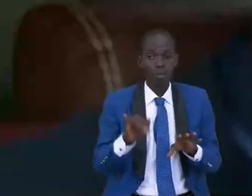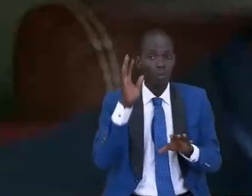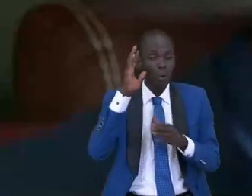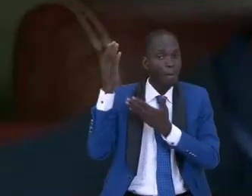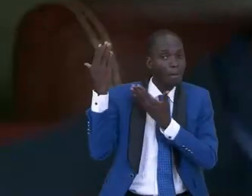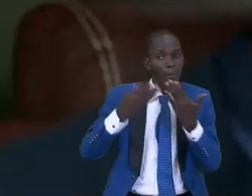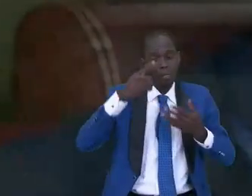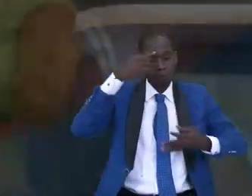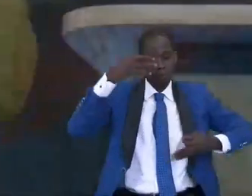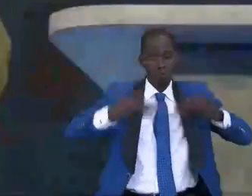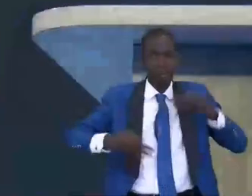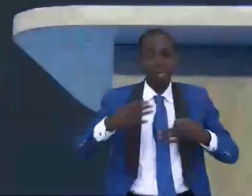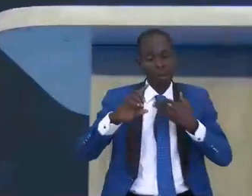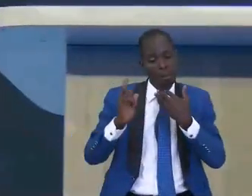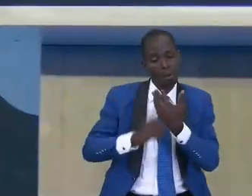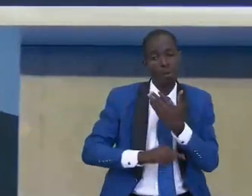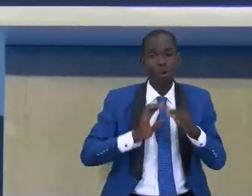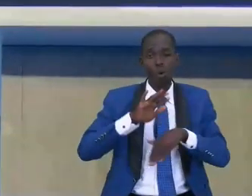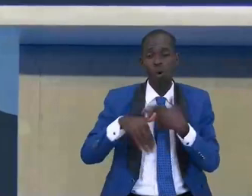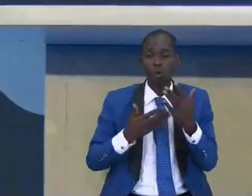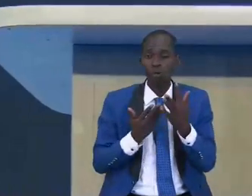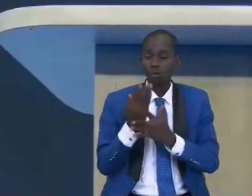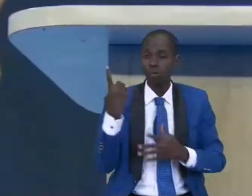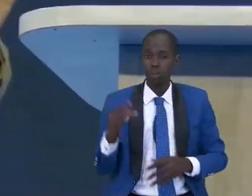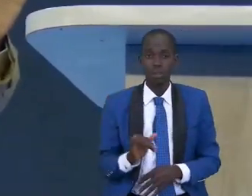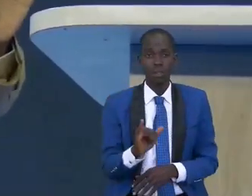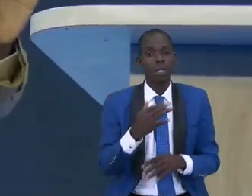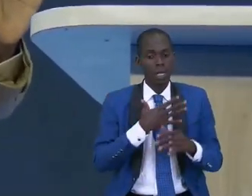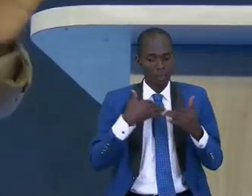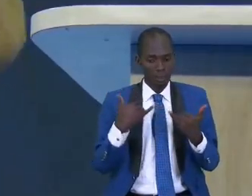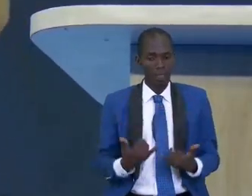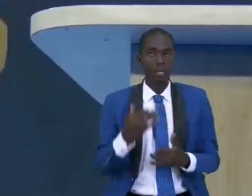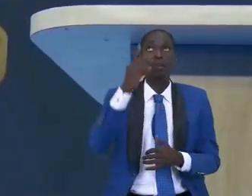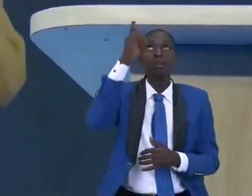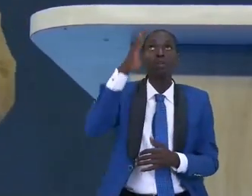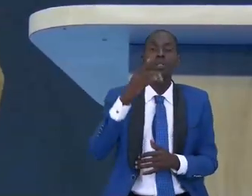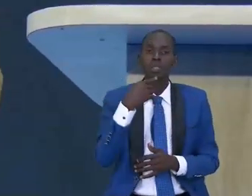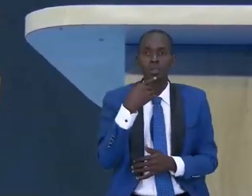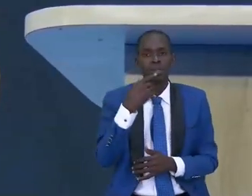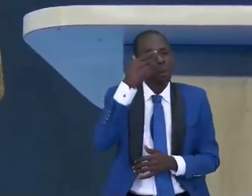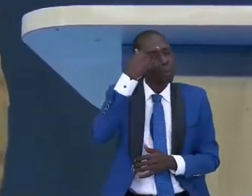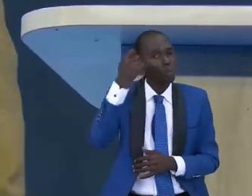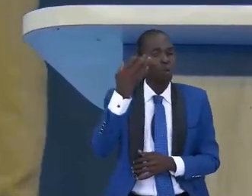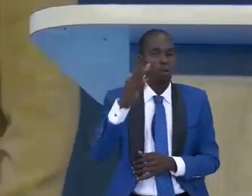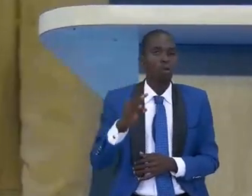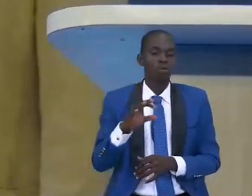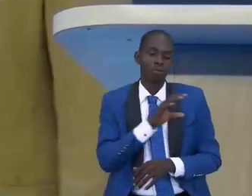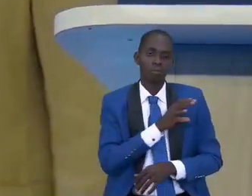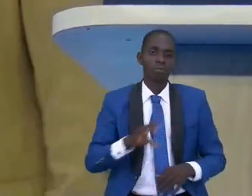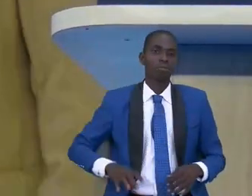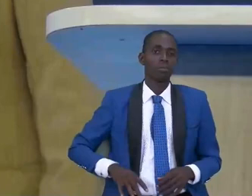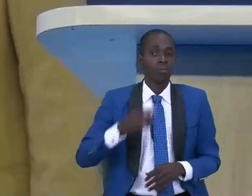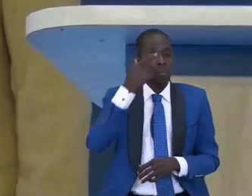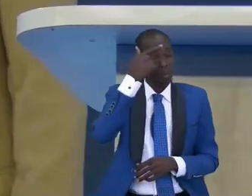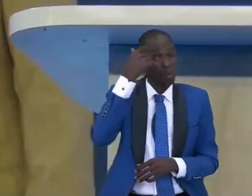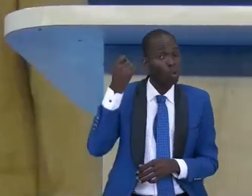tu faisais là va t'attirer le châtiment et la punition, les souffrances de par l'éternité. Maintenant, Dieu dit,